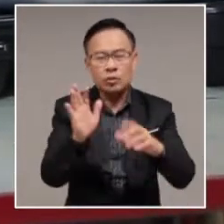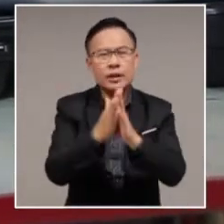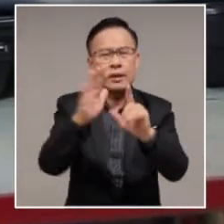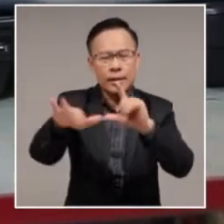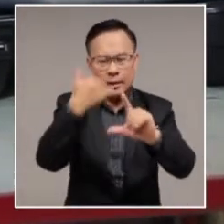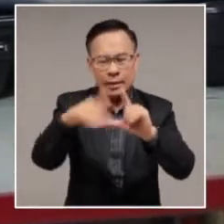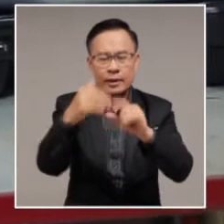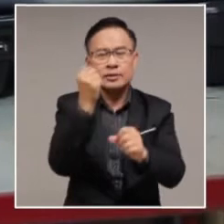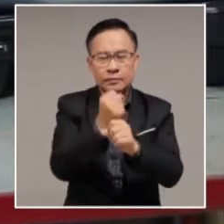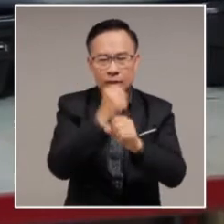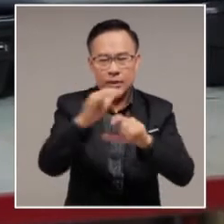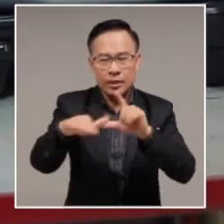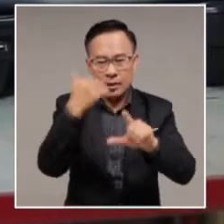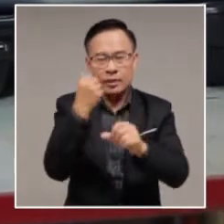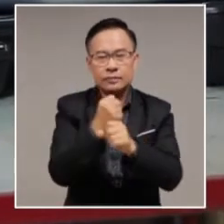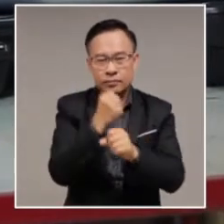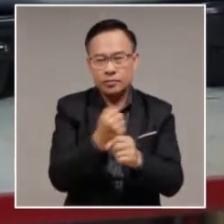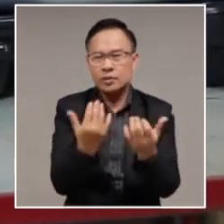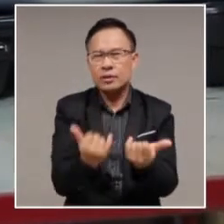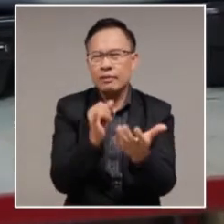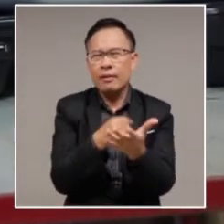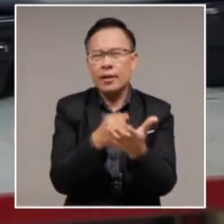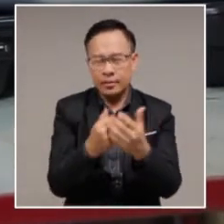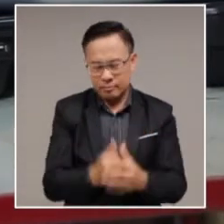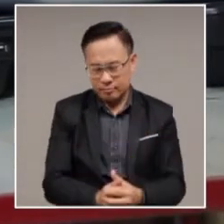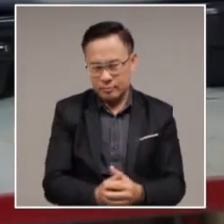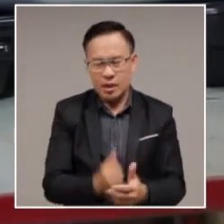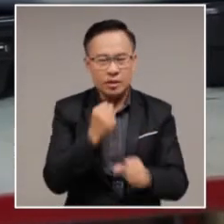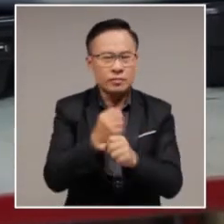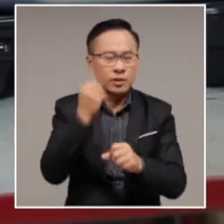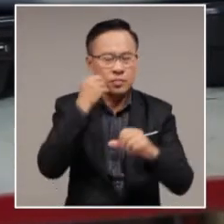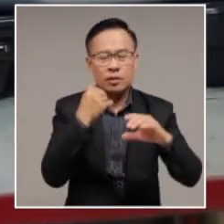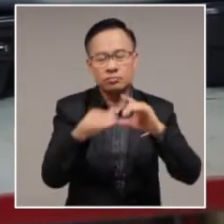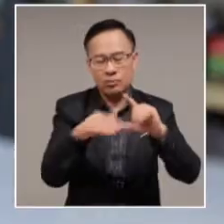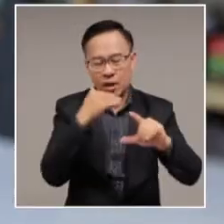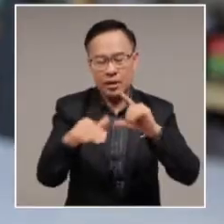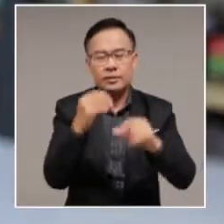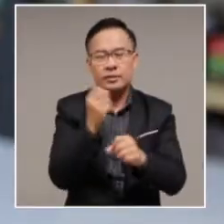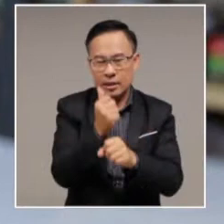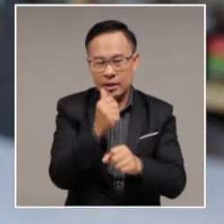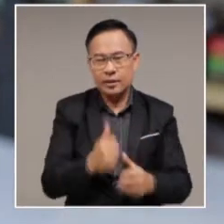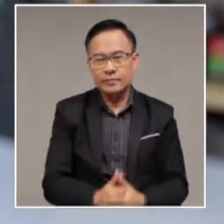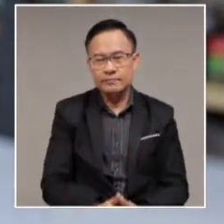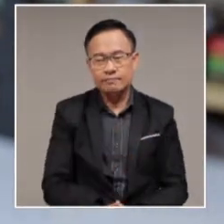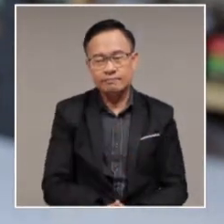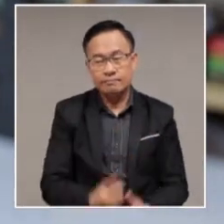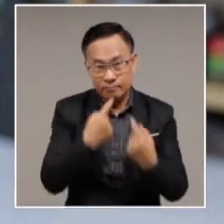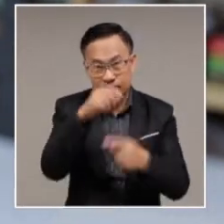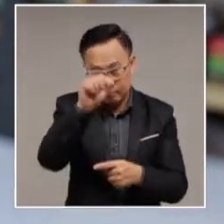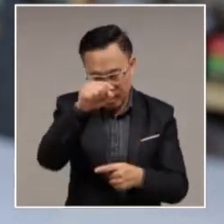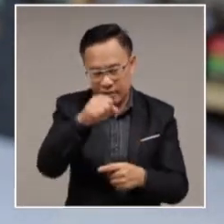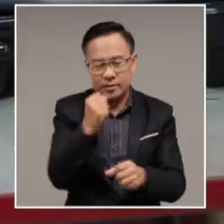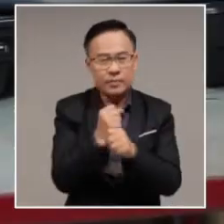านไลน์ค่ะ สะดวกสบายเลยเนา ะ โอ้ถ้าอย่างนี้ก็ดีเลยนะสะดวกเพราะว่าอย่างน้อยคือเราก็ทำงานอยู่กับบ้านได้ถูกต้องไหมคะ ถูกต้